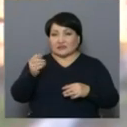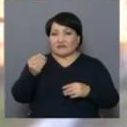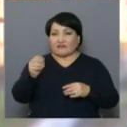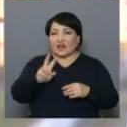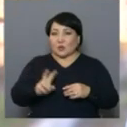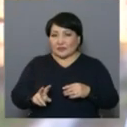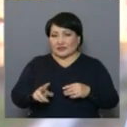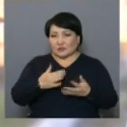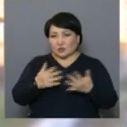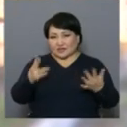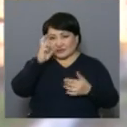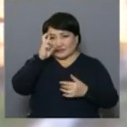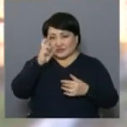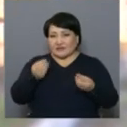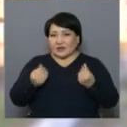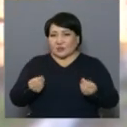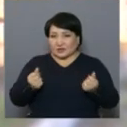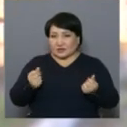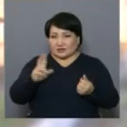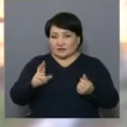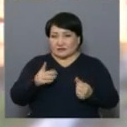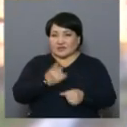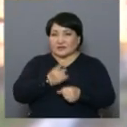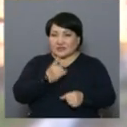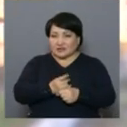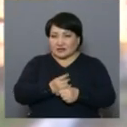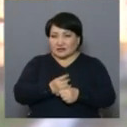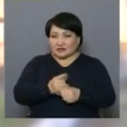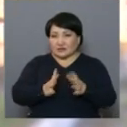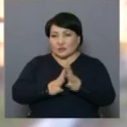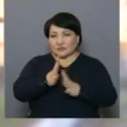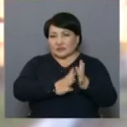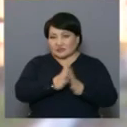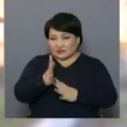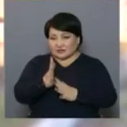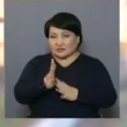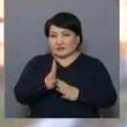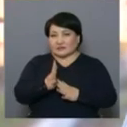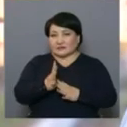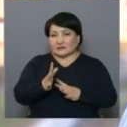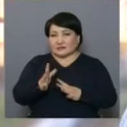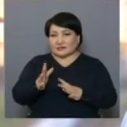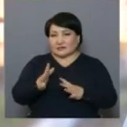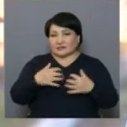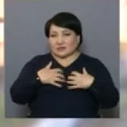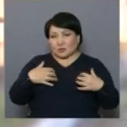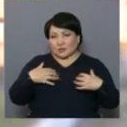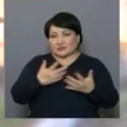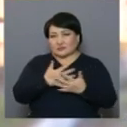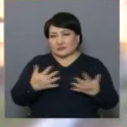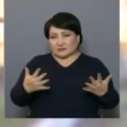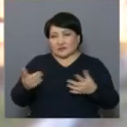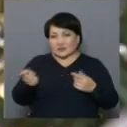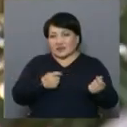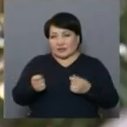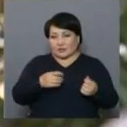валюталары, және де тыйым салынған өсімдіктер, жануарлар әлемін соларды көбінесе